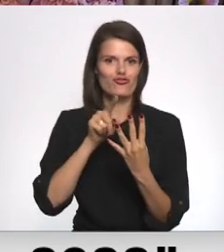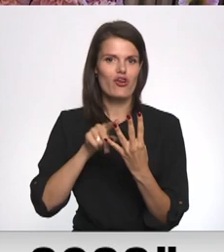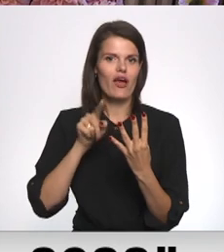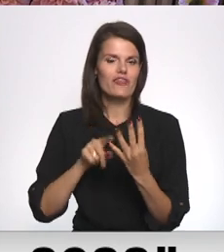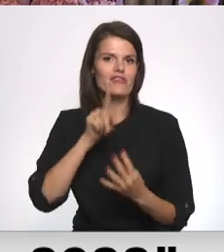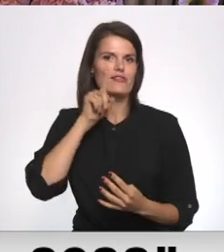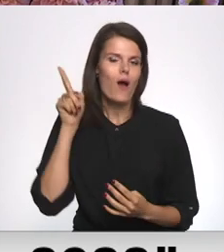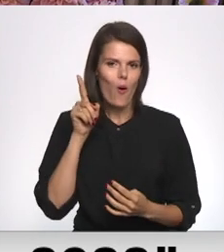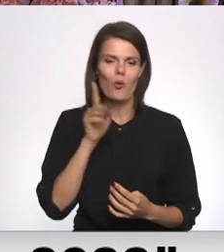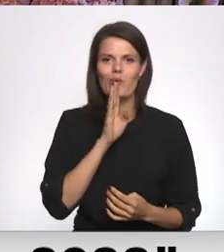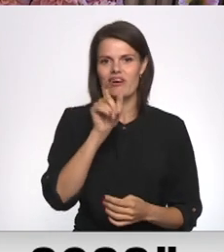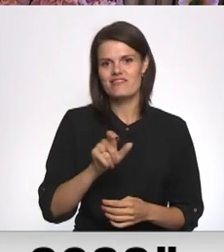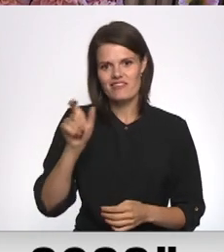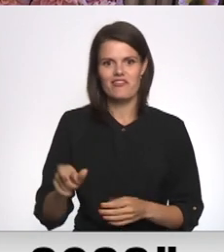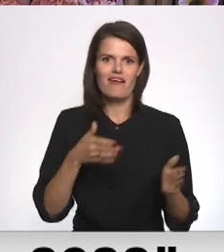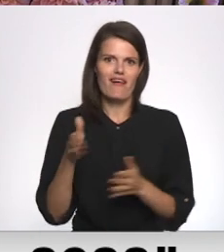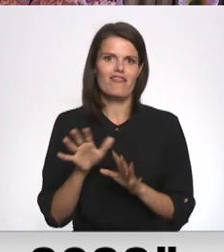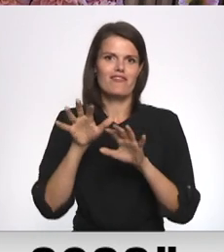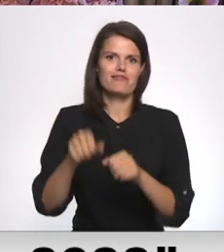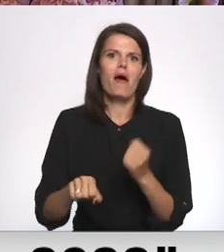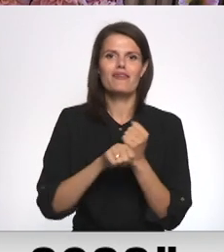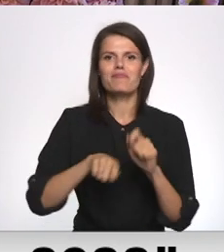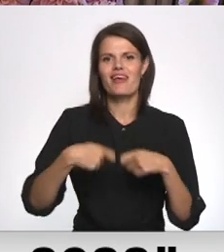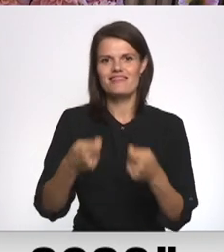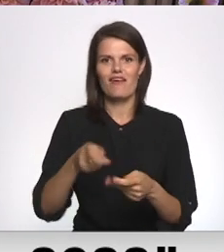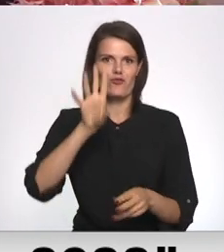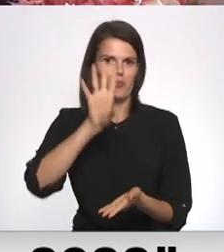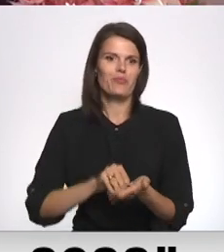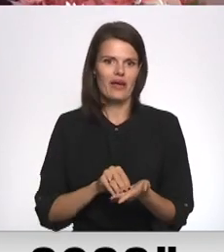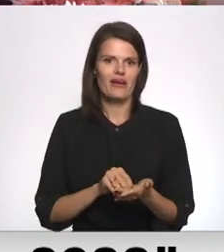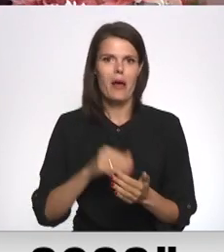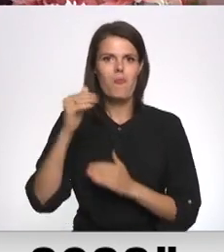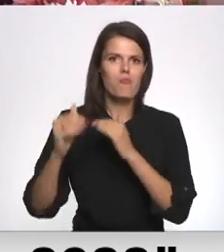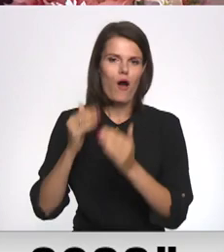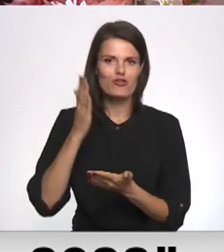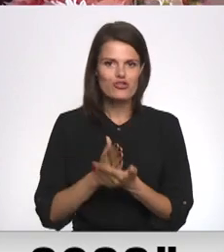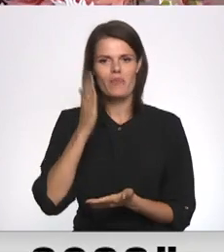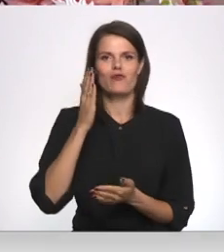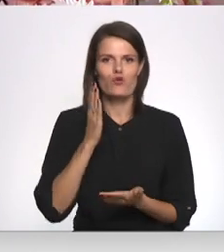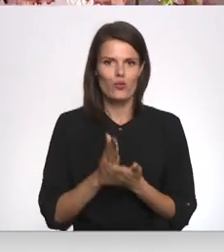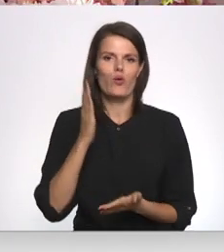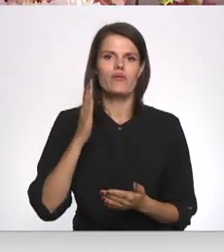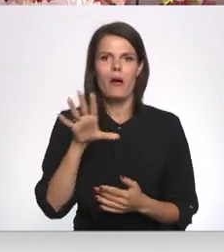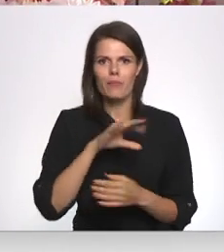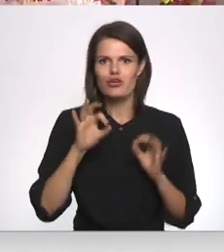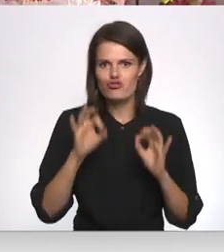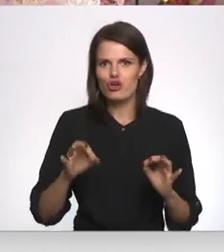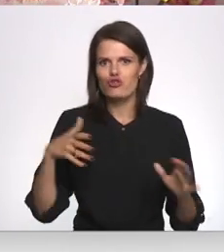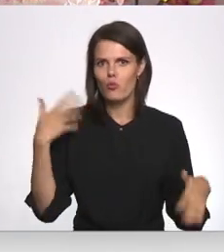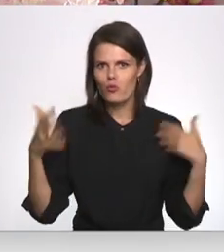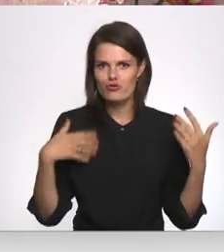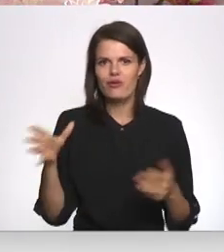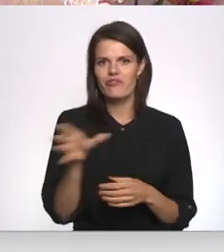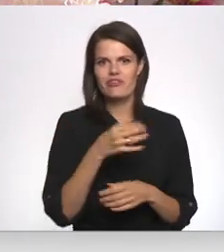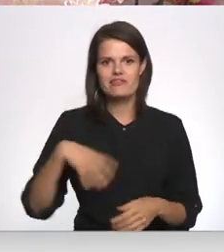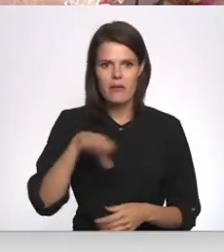dāliju selekcionāres gatavas pārņemt stafeti un pieredzi. Paudžu maiņa beidzot, jo mēs tiešām arī uztraucāmies, jo faktiski visi mēs